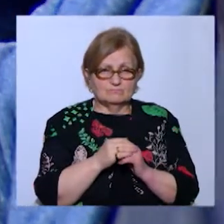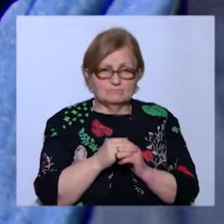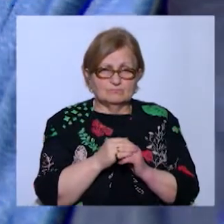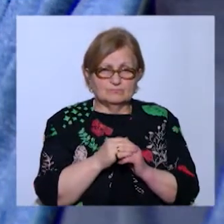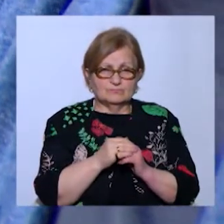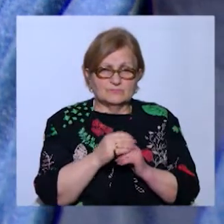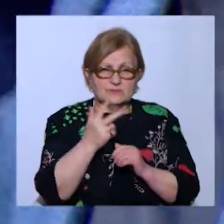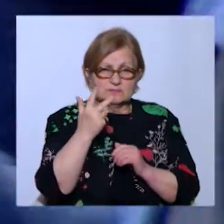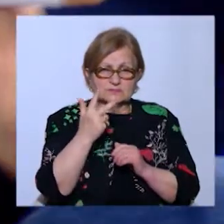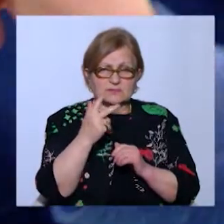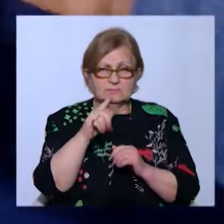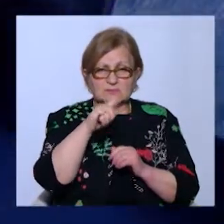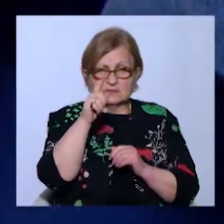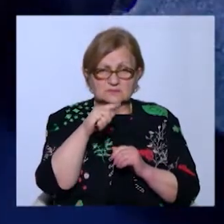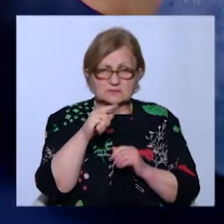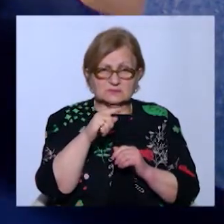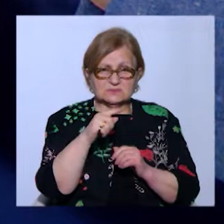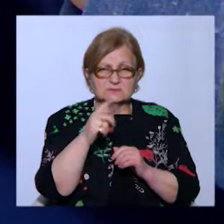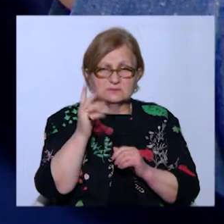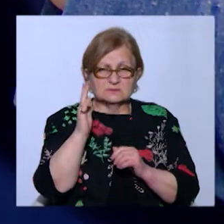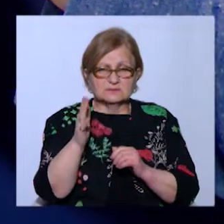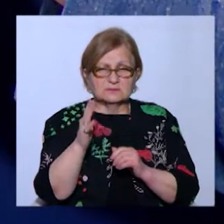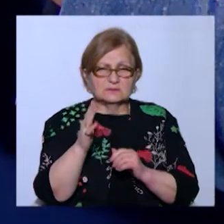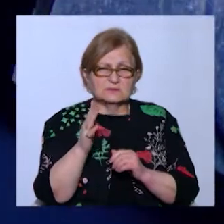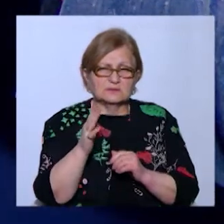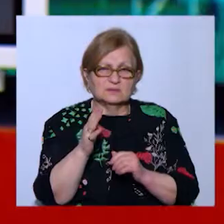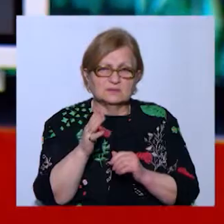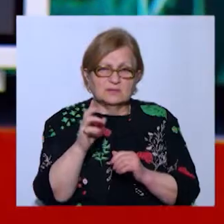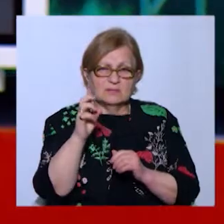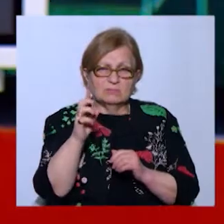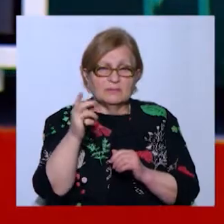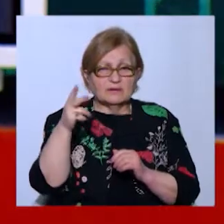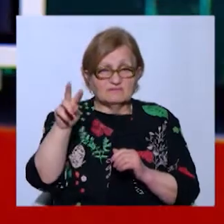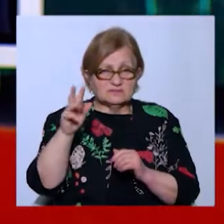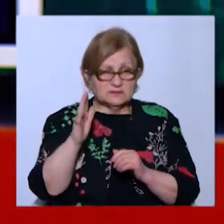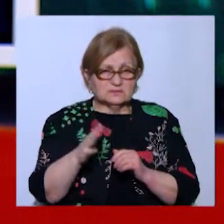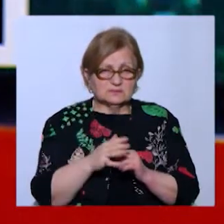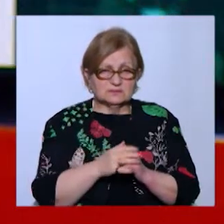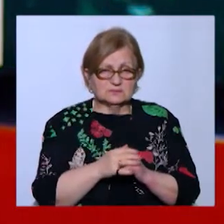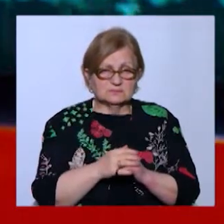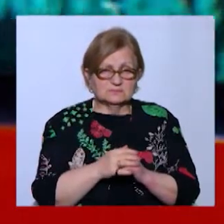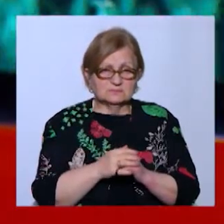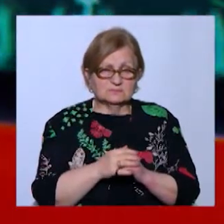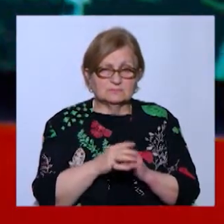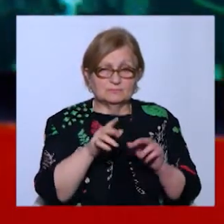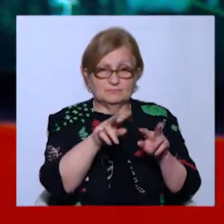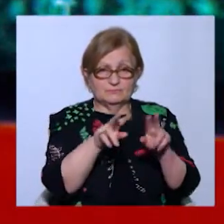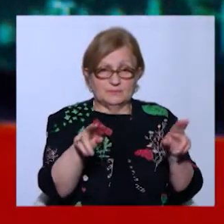სამი ხარისხად 2x ეს a კვადრატი იქნება, ორი ხარისხად x ეს b კვადრატი იქნება და აი ესეთ